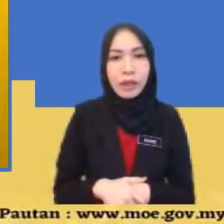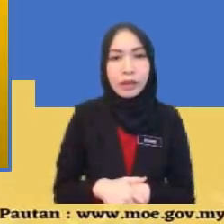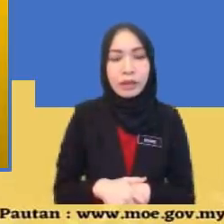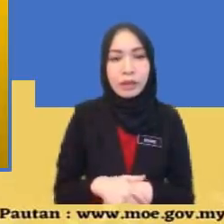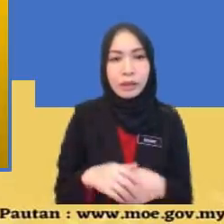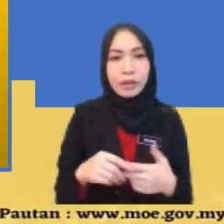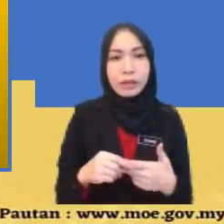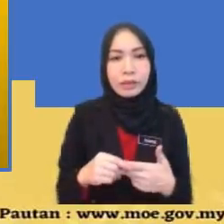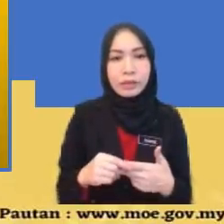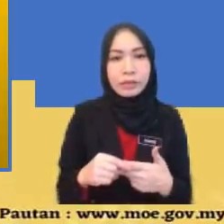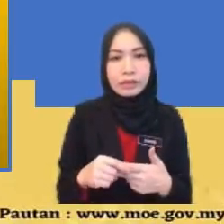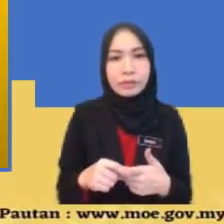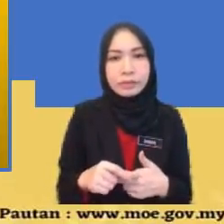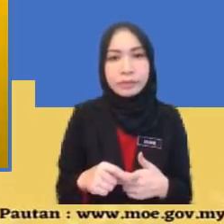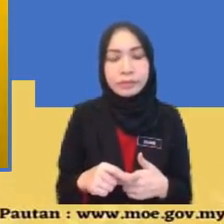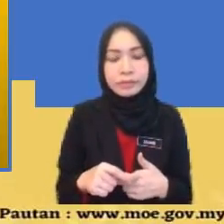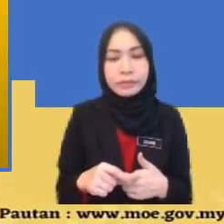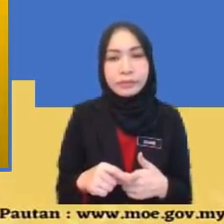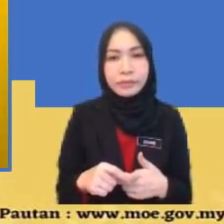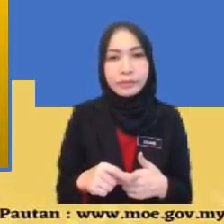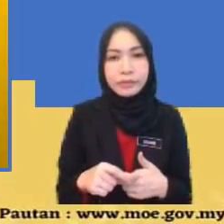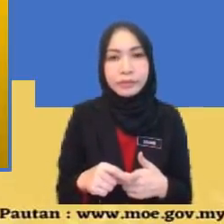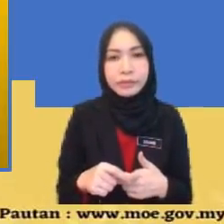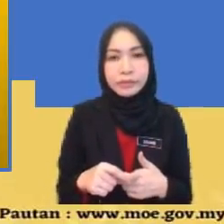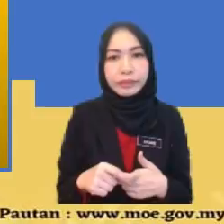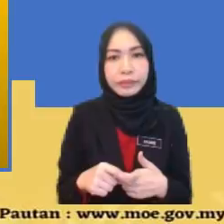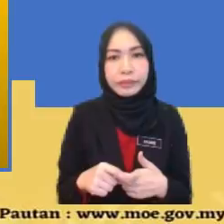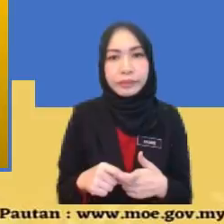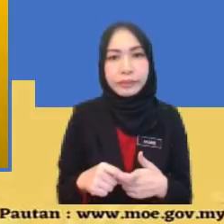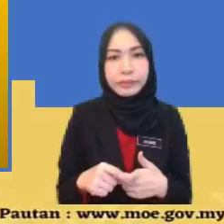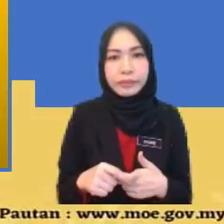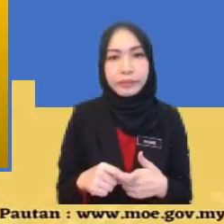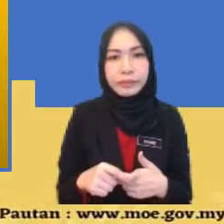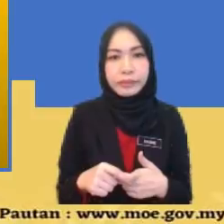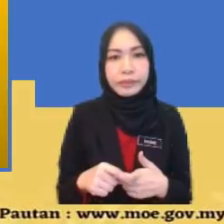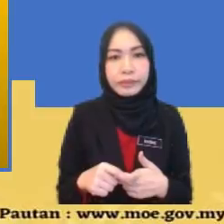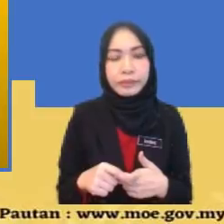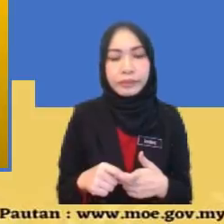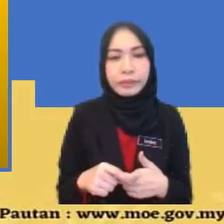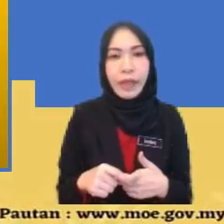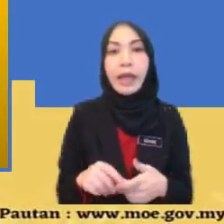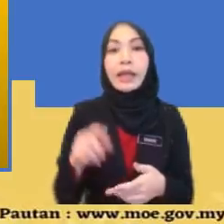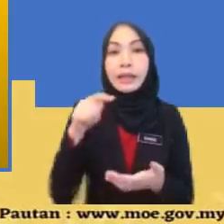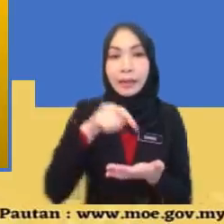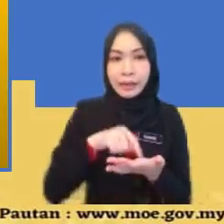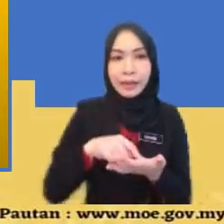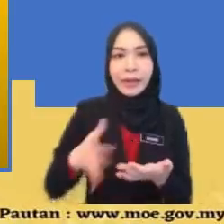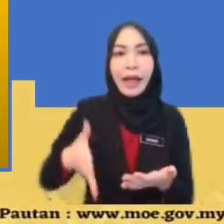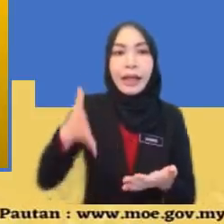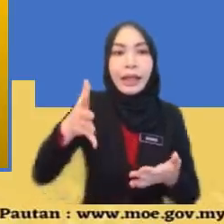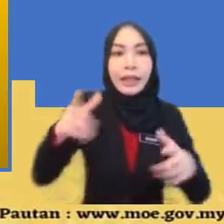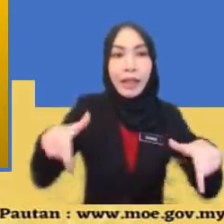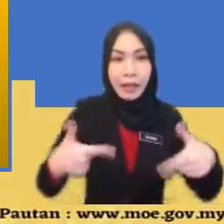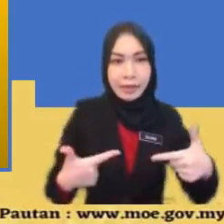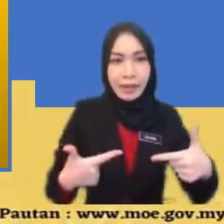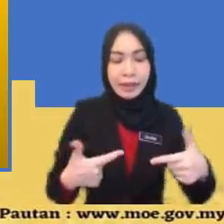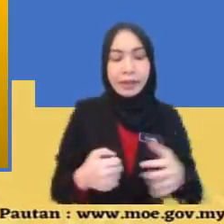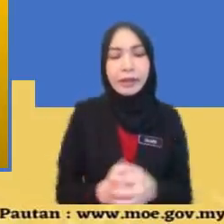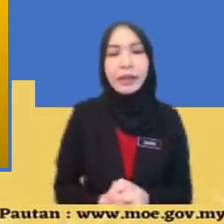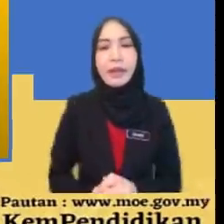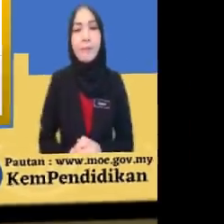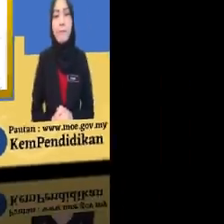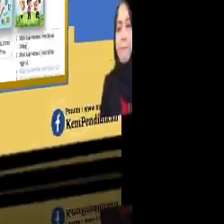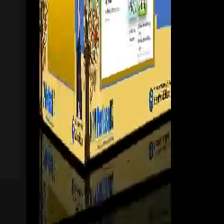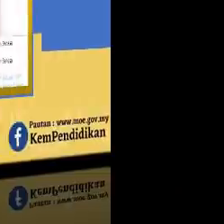pemekaran literasi dan numerasi ini akan dilaksanakan sebaik saja modul ini diterima oleh prasekolah dan juga diterima